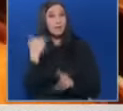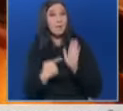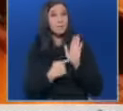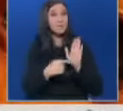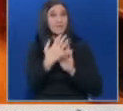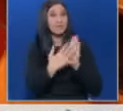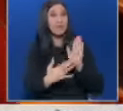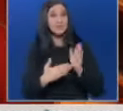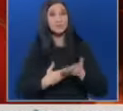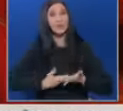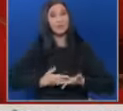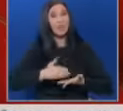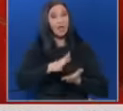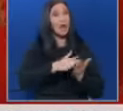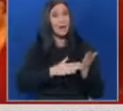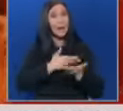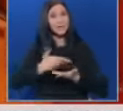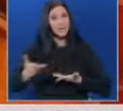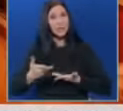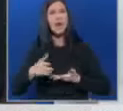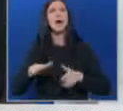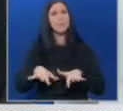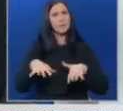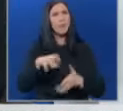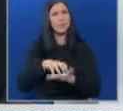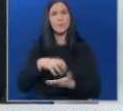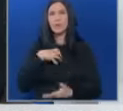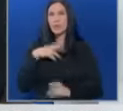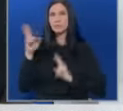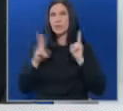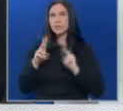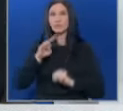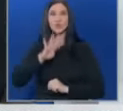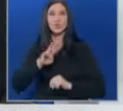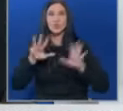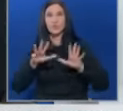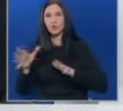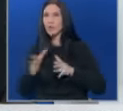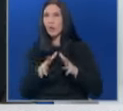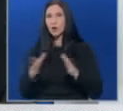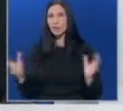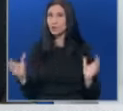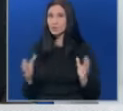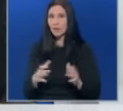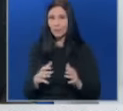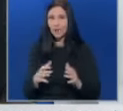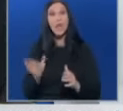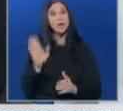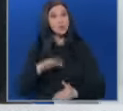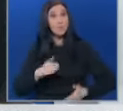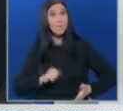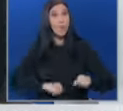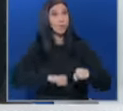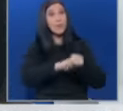представи текста на декларацията. Парламентарната група на ГЕРБ СДС, 49-то Народно събрание, ще